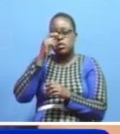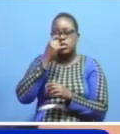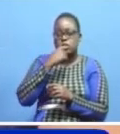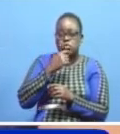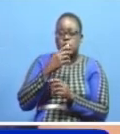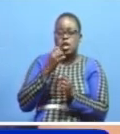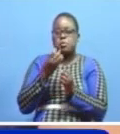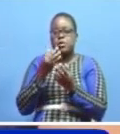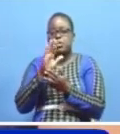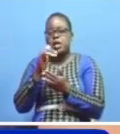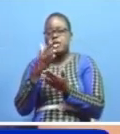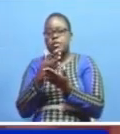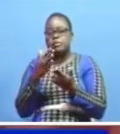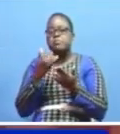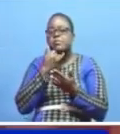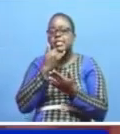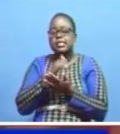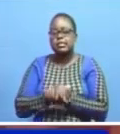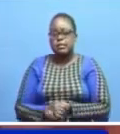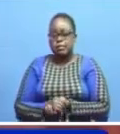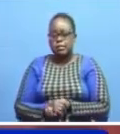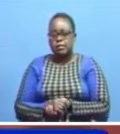wange honest must tuelese.